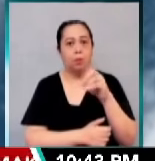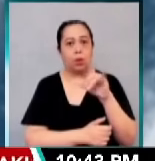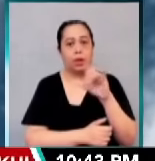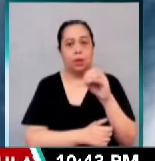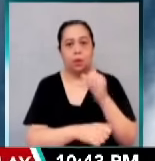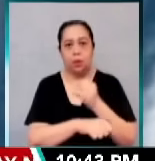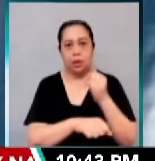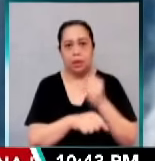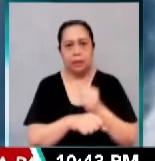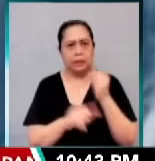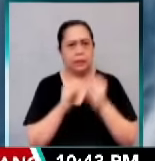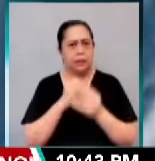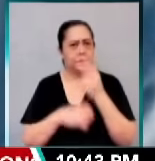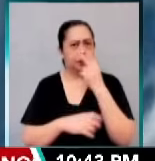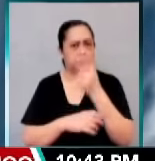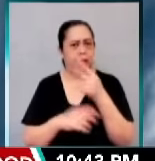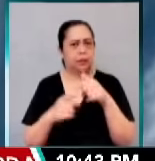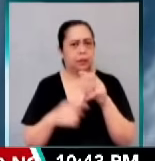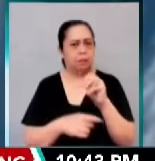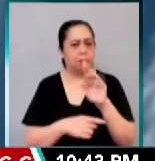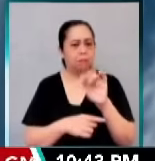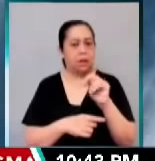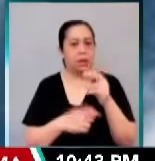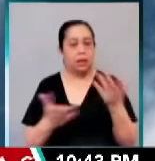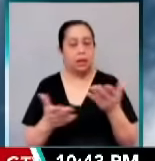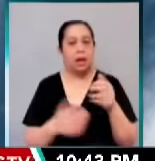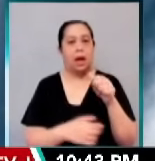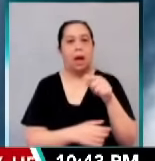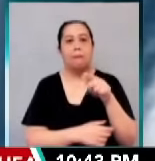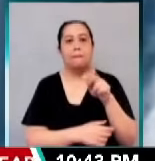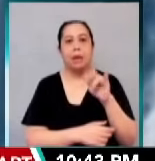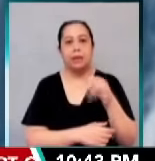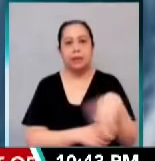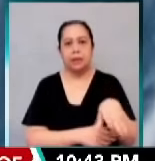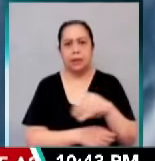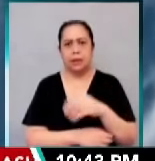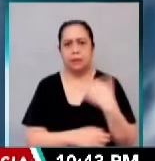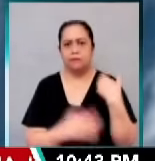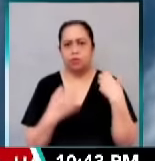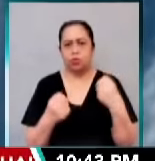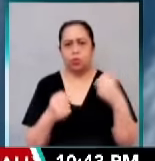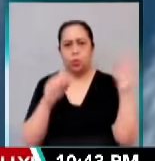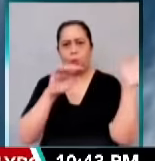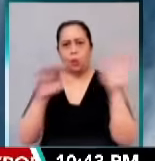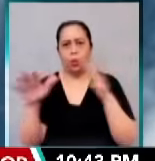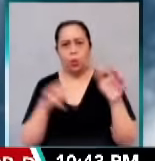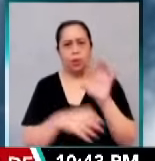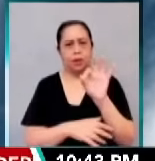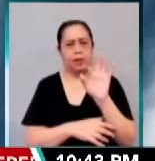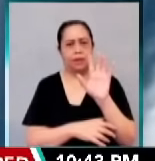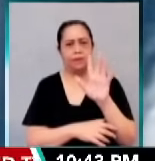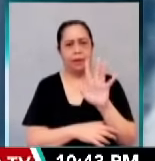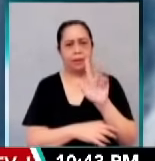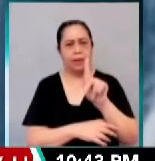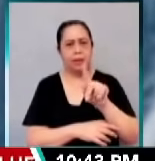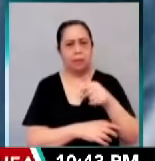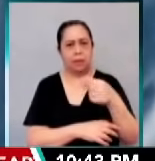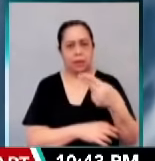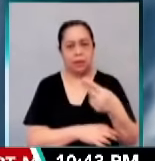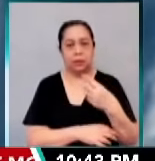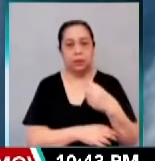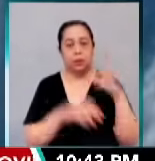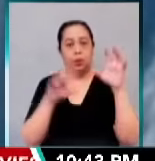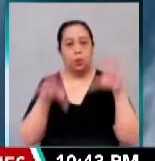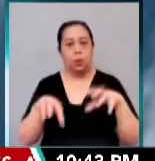ang Bagyong Maring sa Apari, Cagayan. May lakas yan ng hangin na 95 kilometers per hour at bugsong